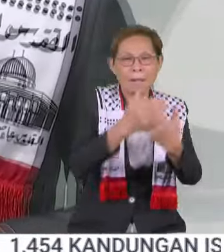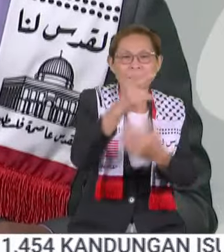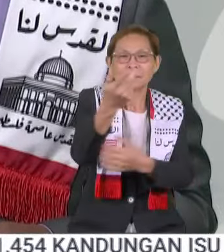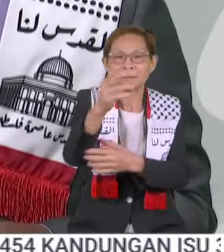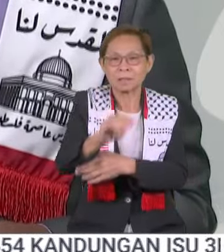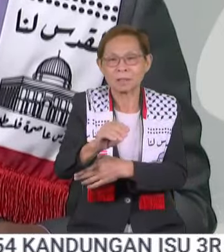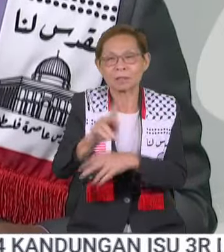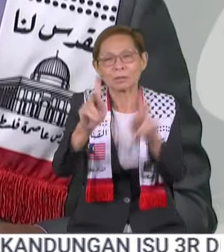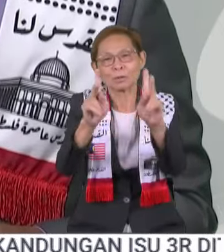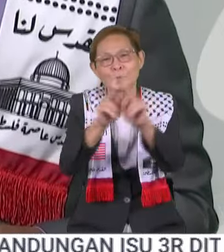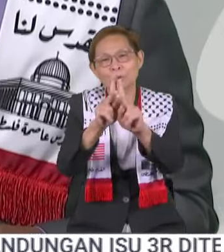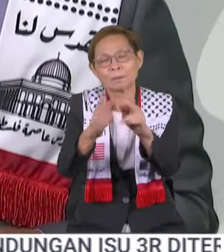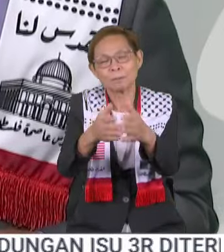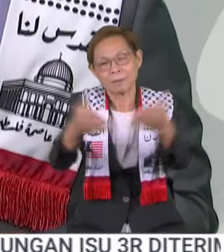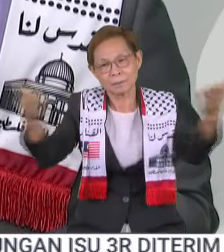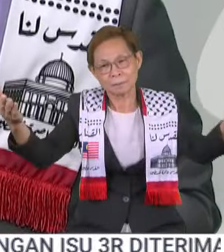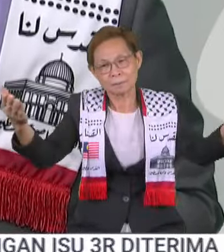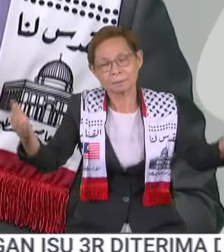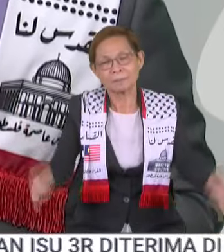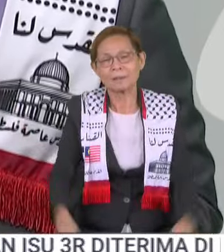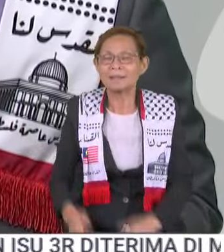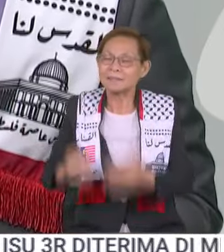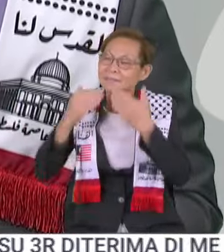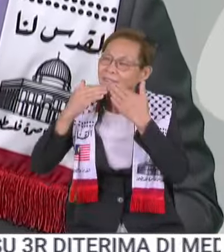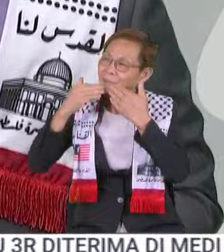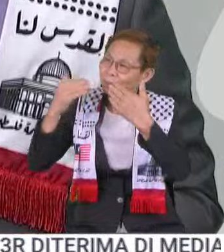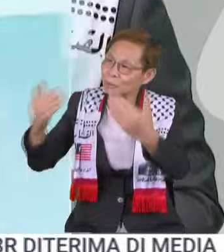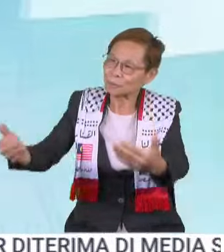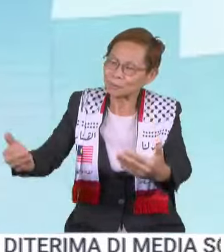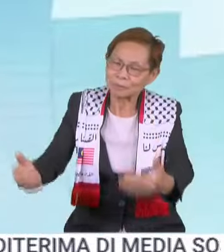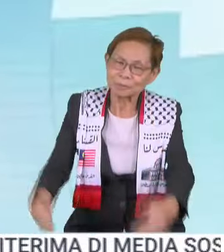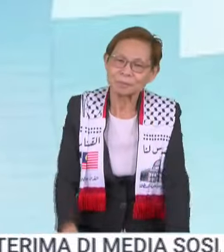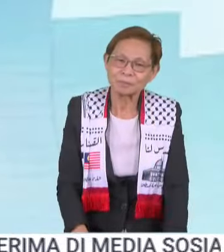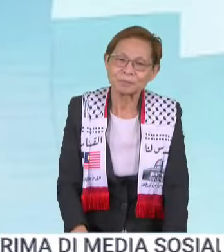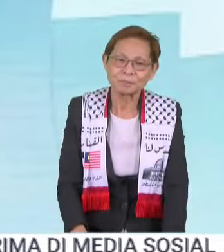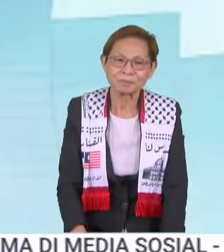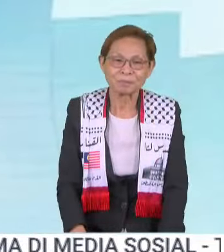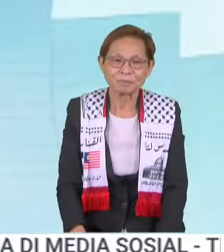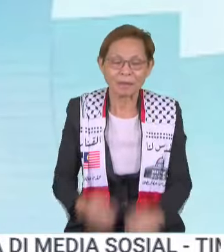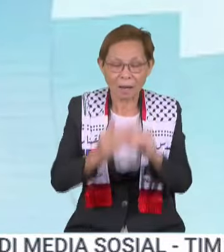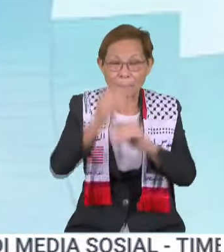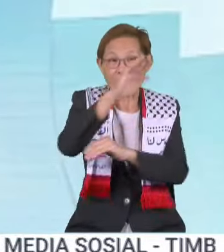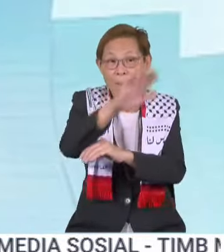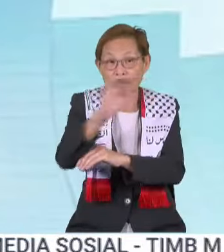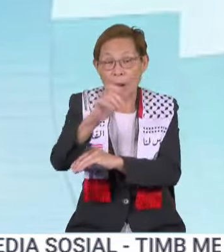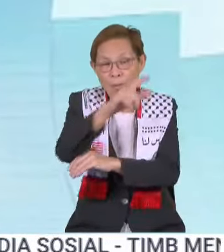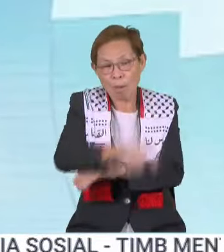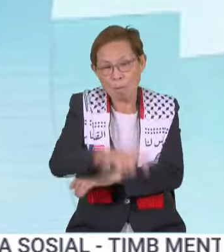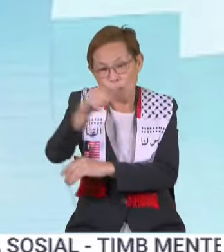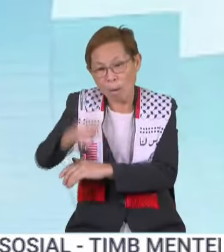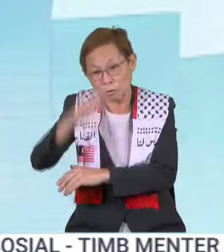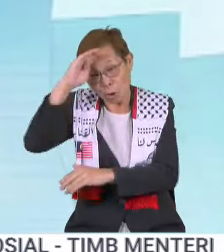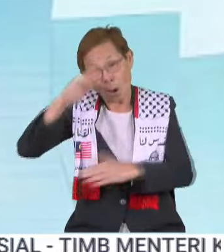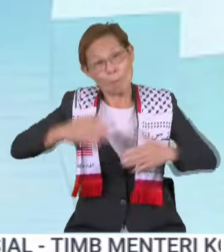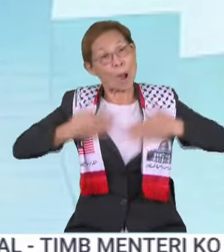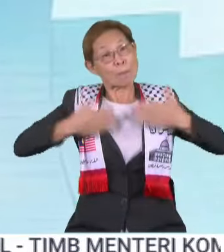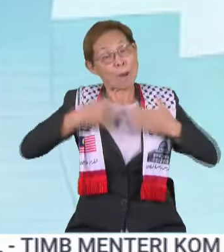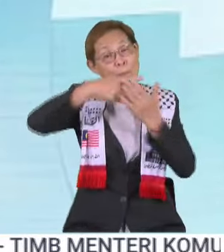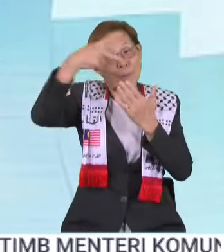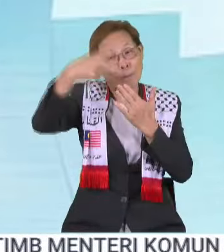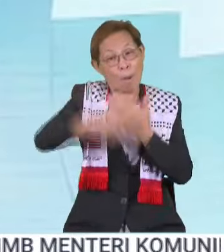Angkasa Puri, Kota Media. Terima kasih. Lebih 500 penduduk Johor memeriahkan